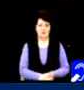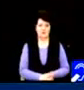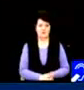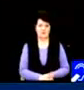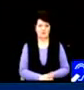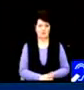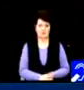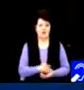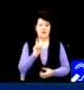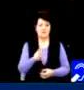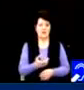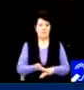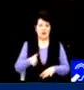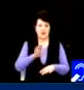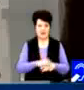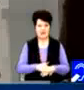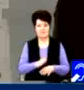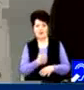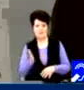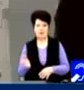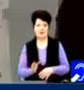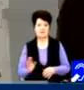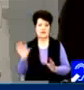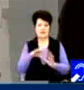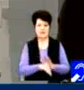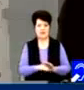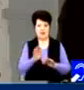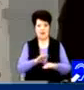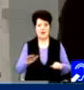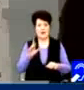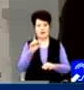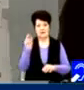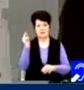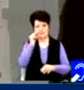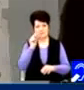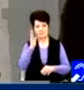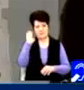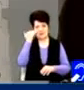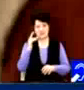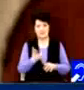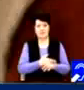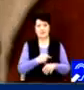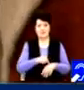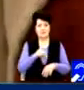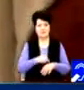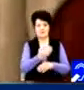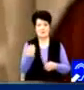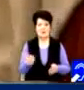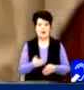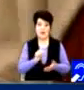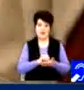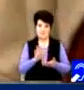omului cea mai gravă abatere constatată este internarea pacienților în spitalele de Psihiatrie fără consemnăm înt lor în caz că